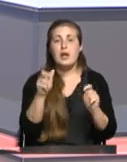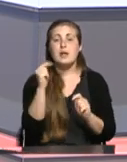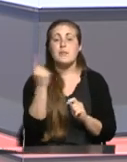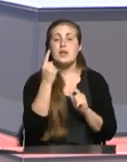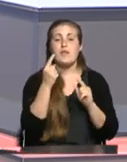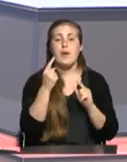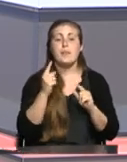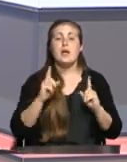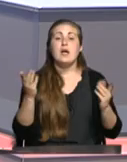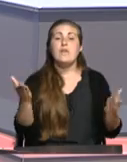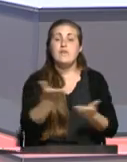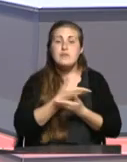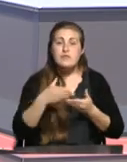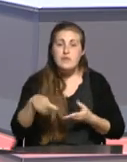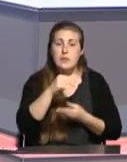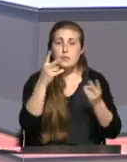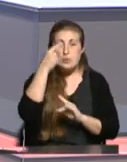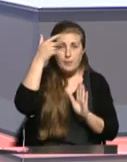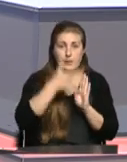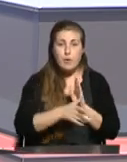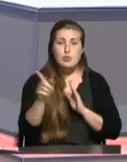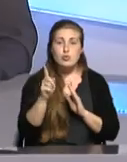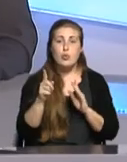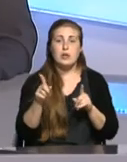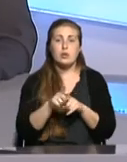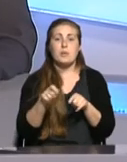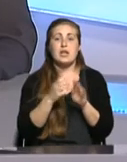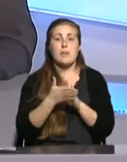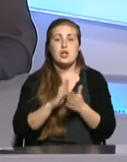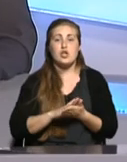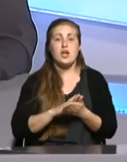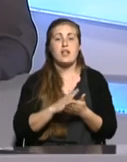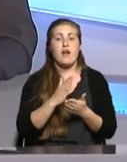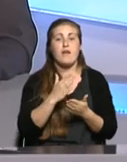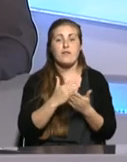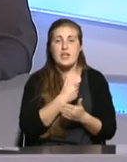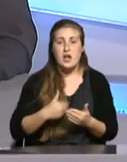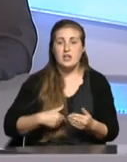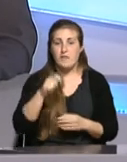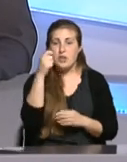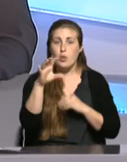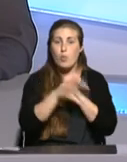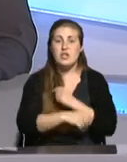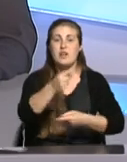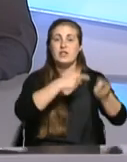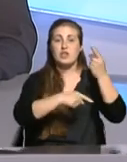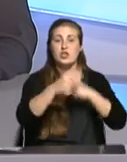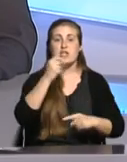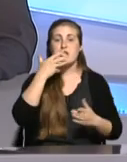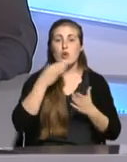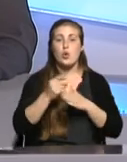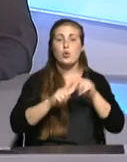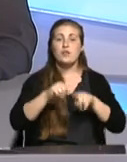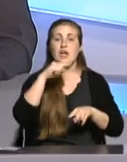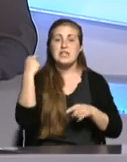понимать что материальное положение ветеранам войны после возвращения на свою родину в